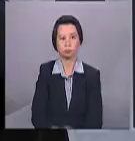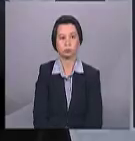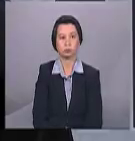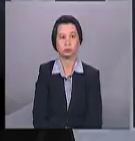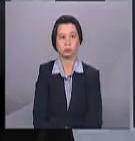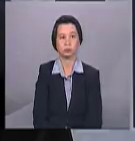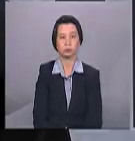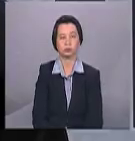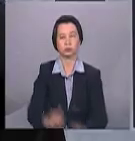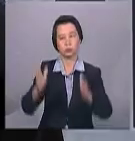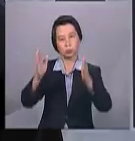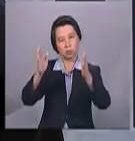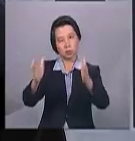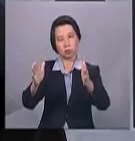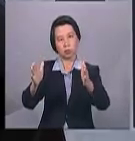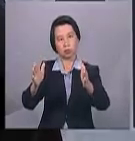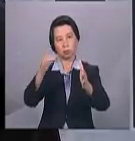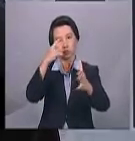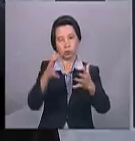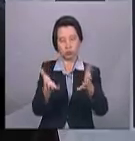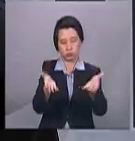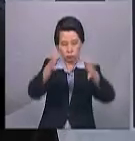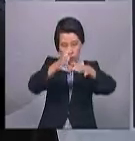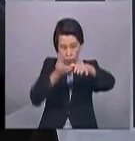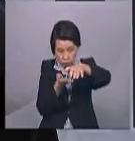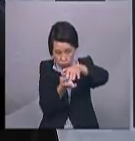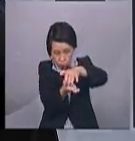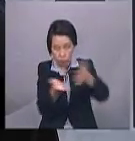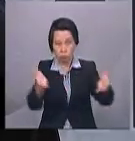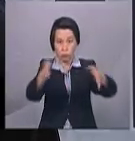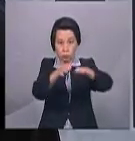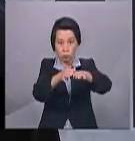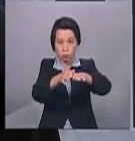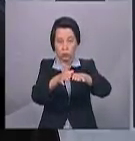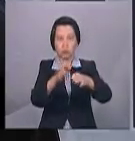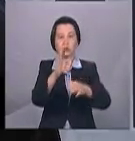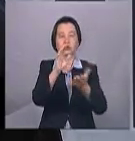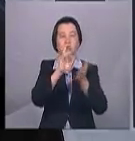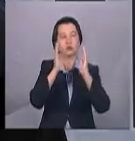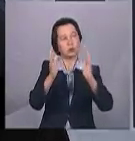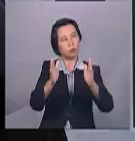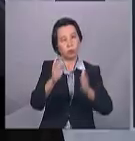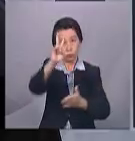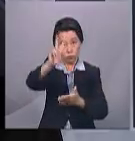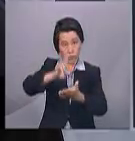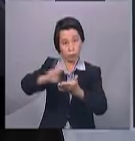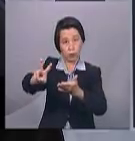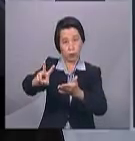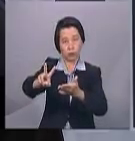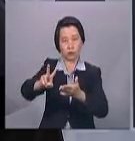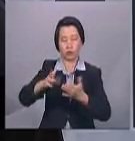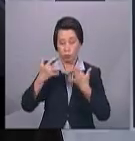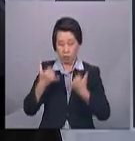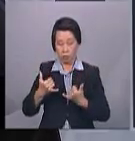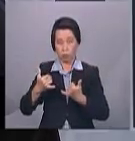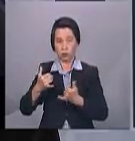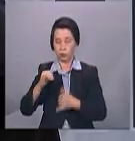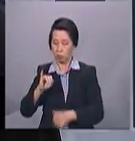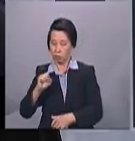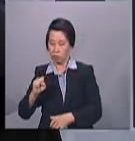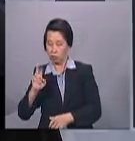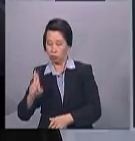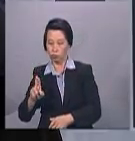So tempo inkubasi kita dipahamkan ialah tempo 2 minggu dan isu dia ialah sekarang ni yang mereka yang